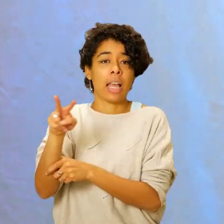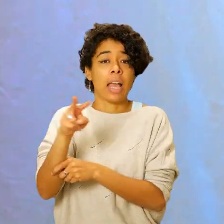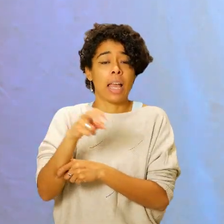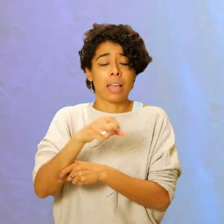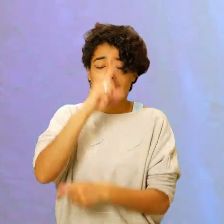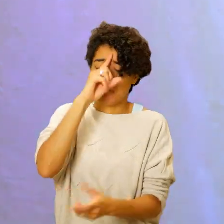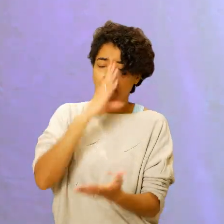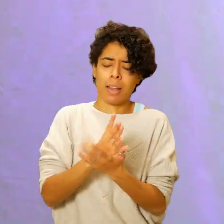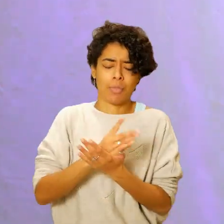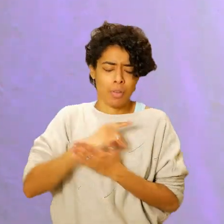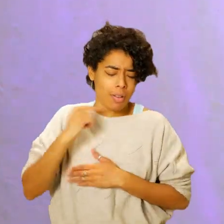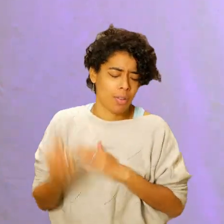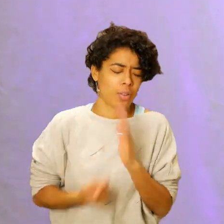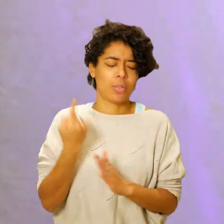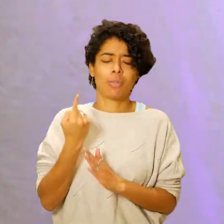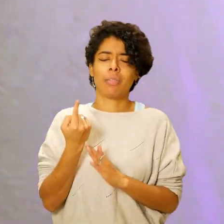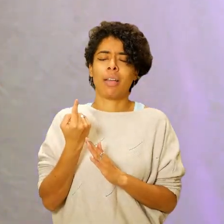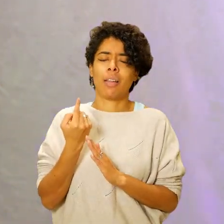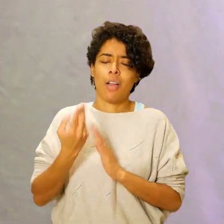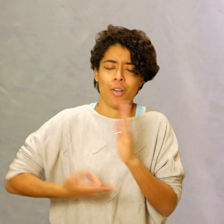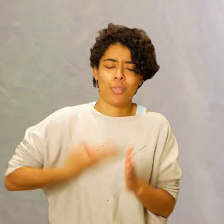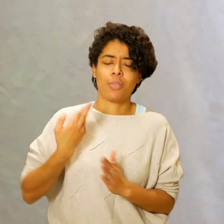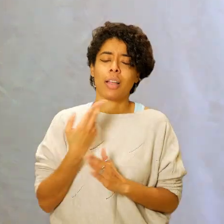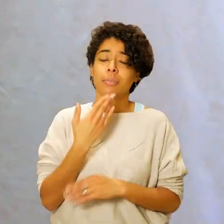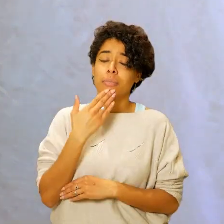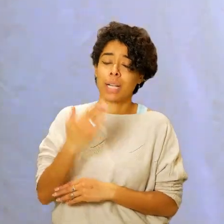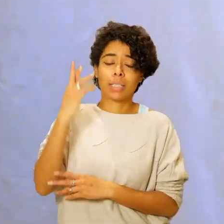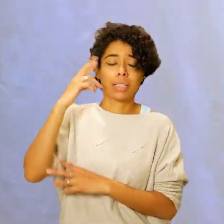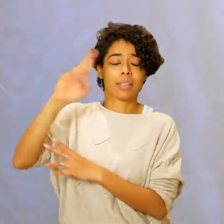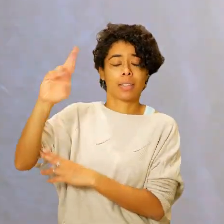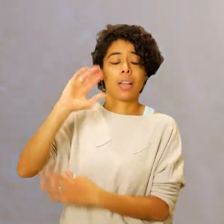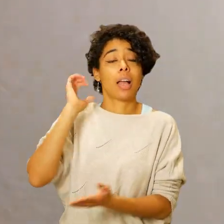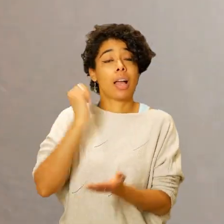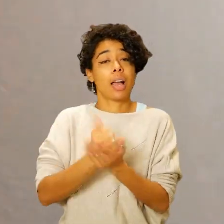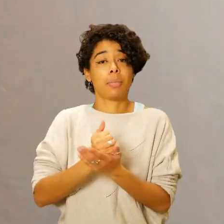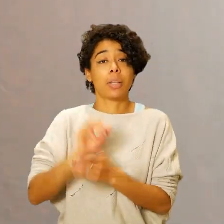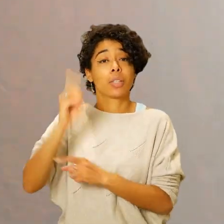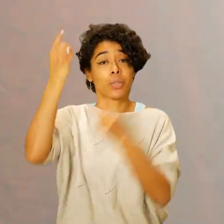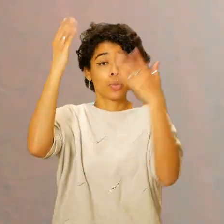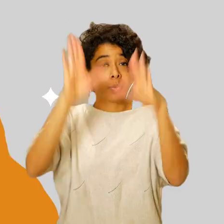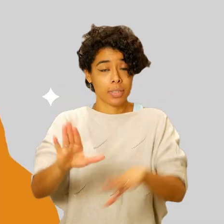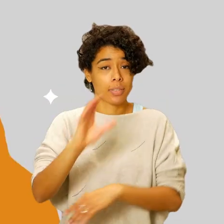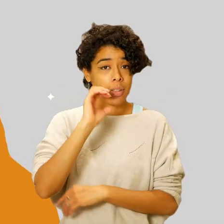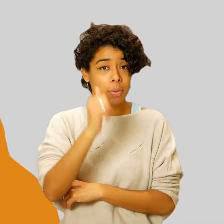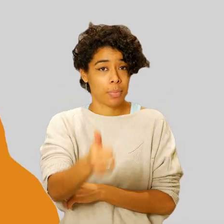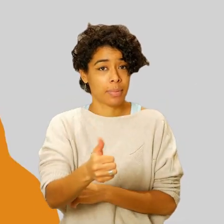le nom de Jésus, j'ai prié. Merci, Seigneur. Amen. Que Dieu vous bénisse. On se retrouve demain.